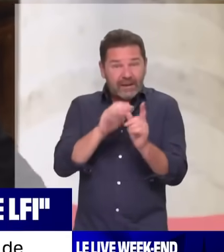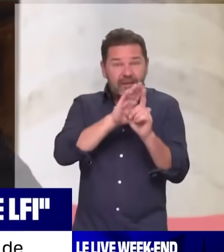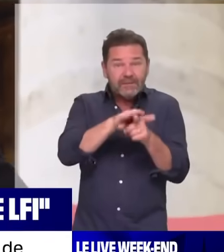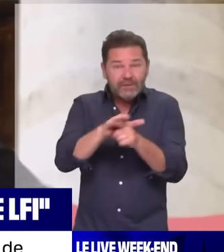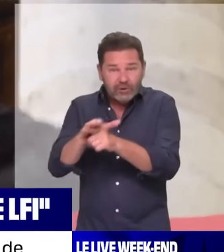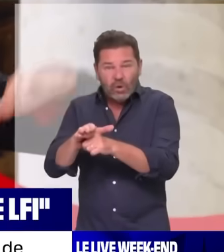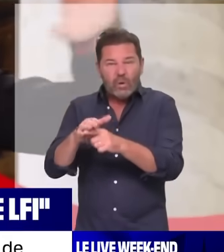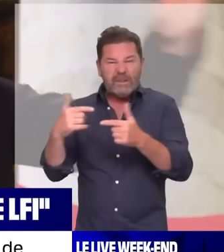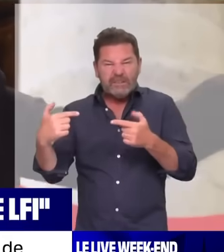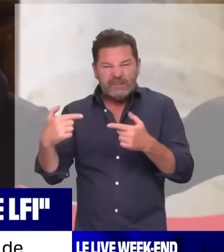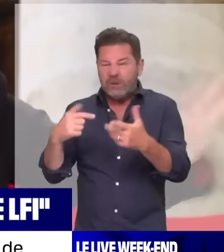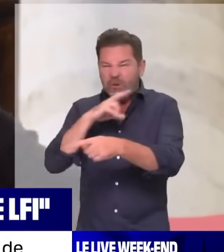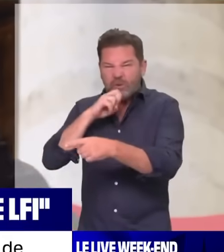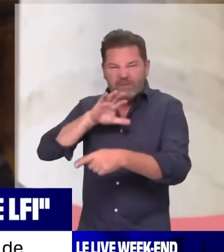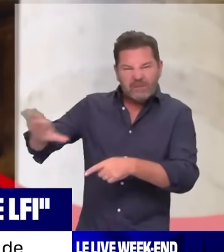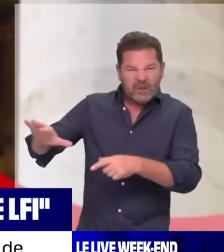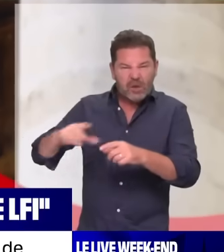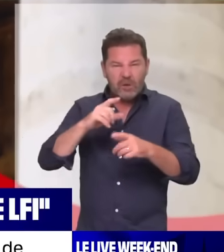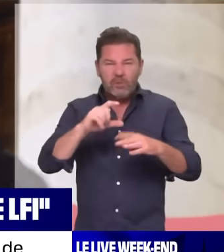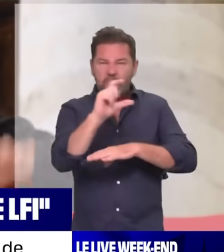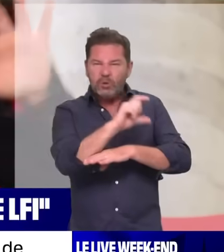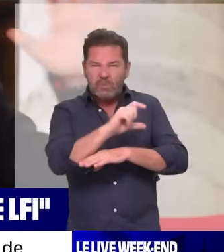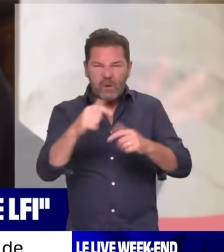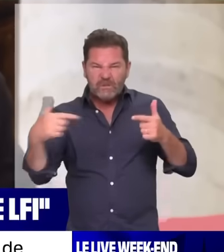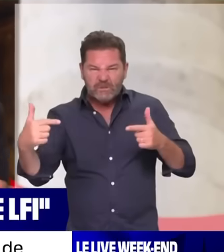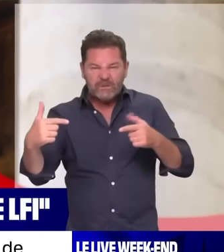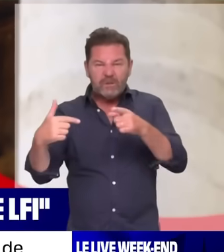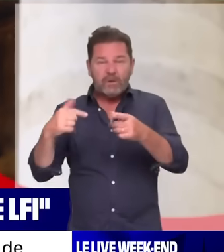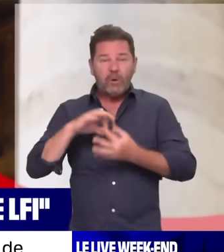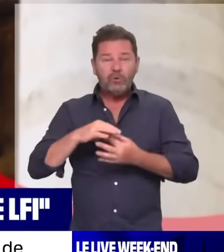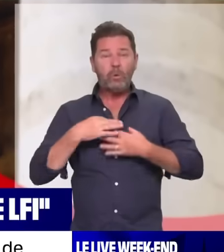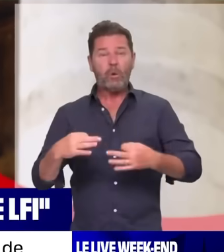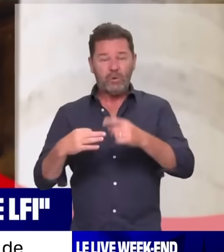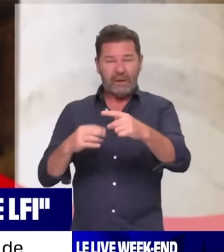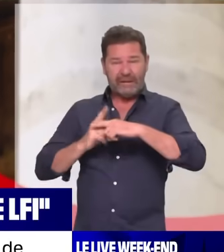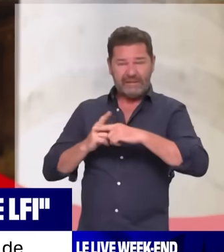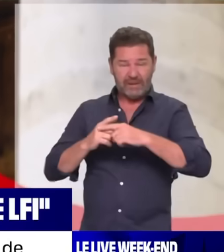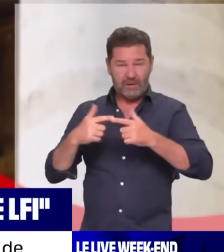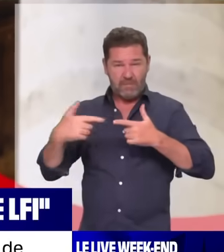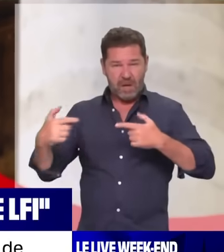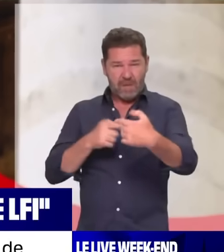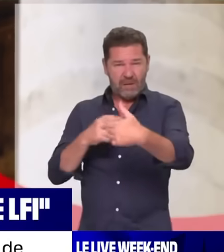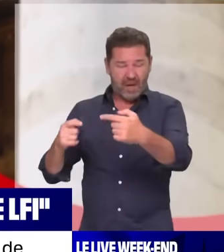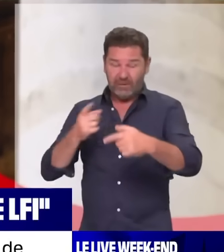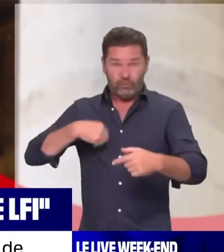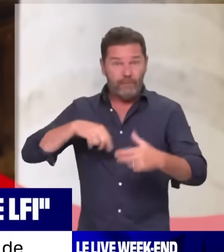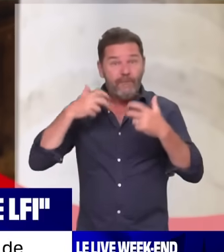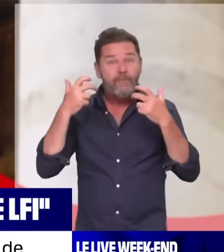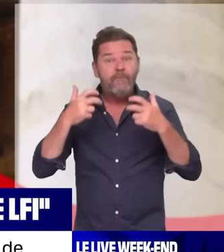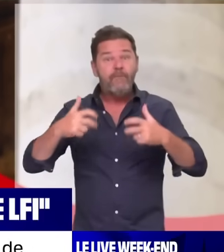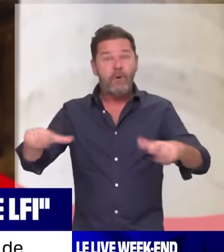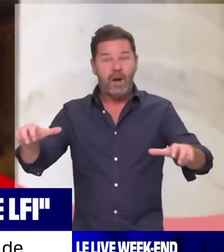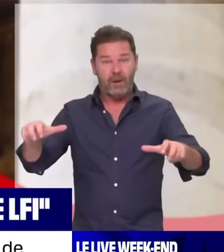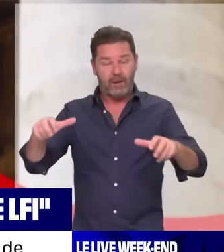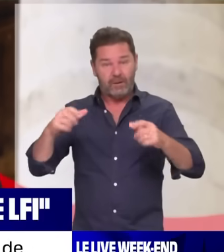d'un côté il y aurait les Juifs de l'autre côté il y aurait musulmanans de l'autre côté il y aurit les Ath de l'autre côté il y aurait les chrétiens c'est contre ce piège de la division que nous devons nous